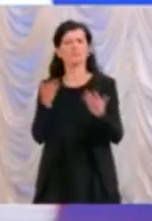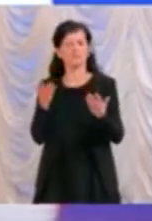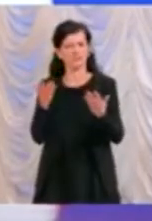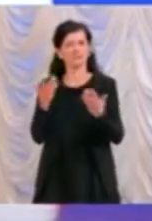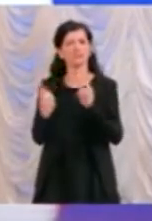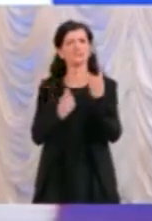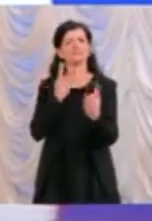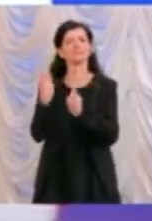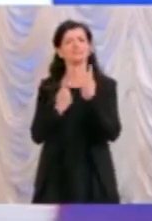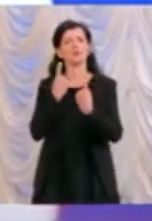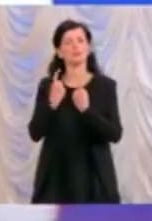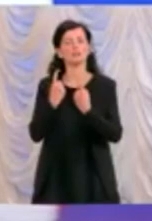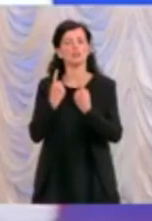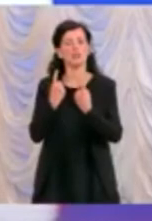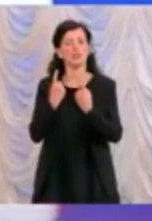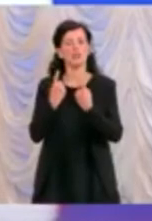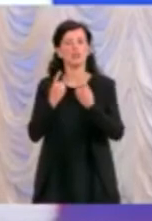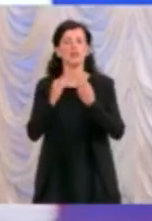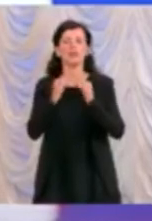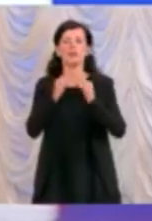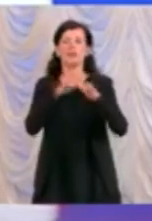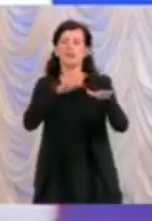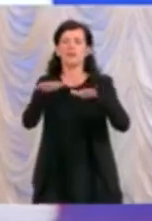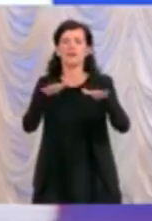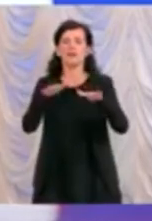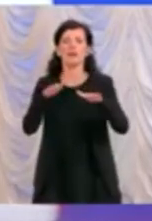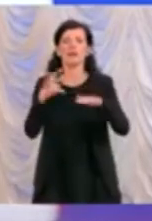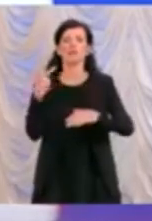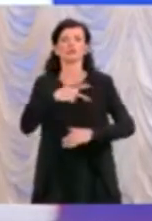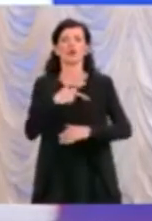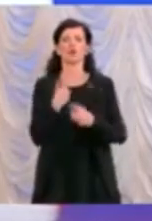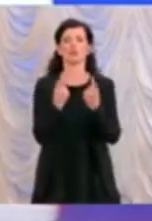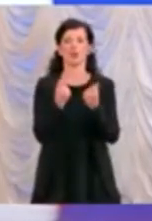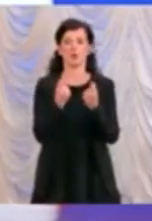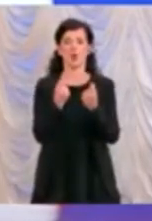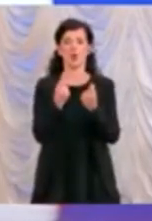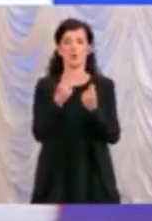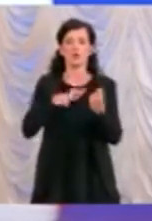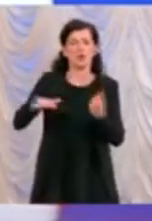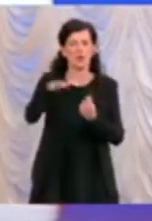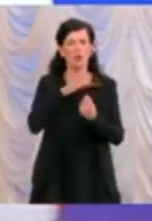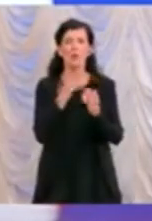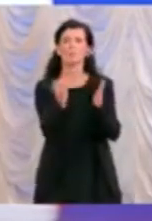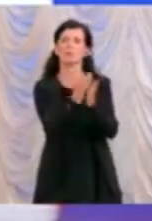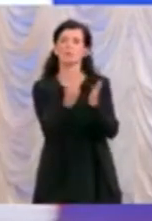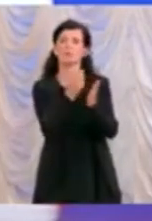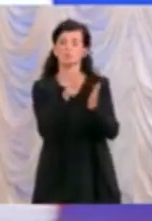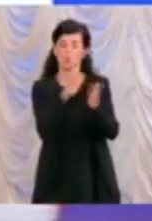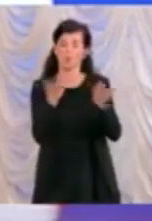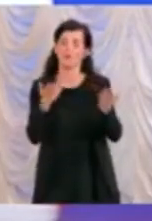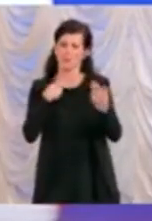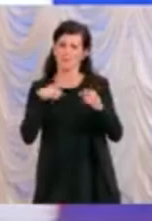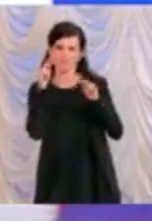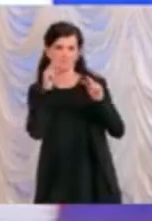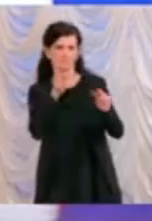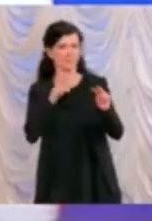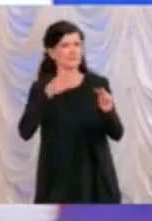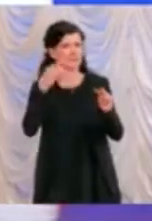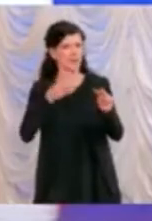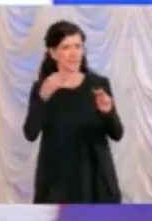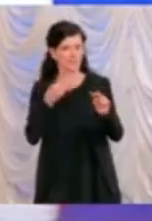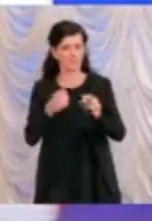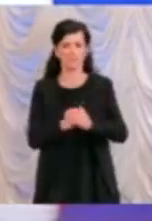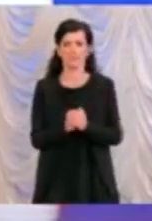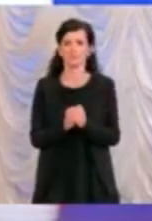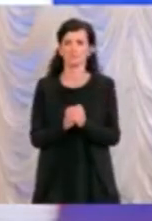del nostro tessuto socio economico del nostro tessuto produttivo la nostra determinazione e quella di